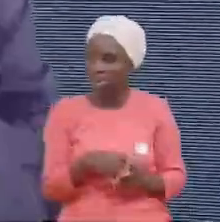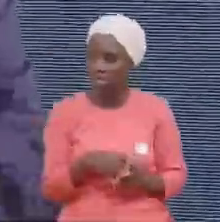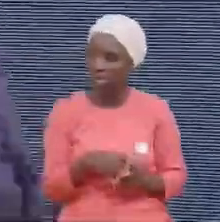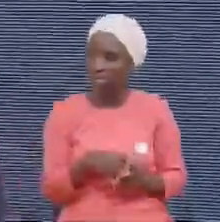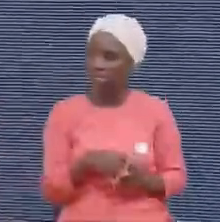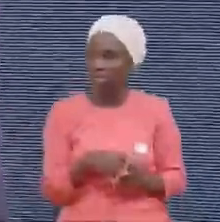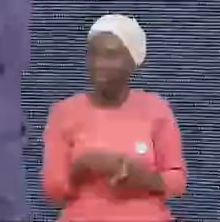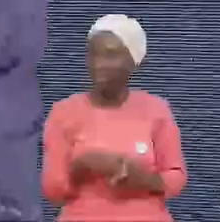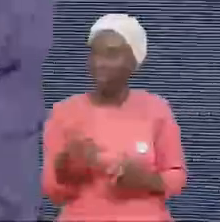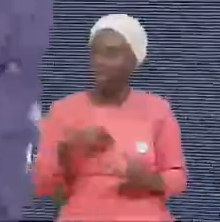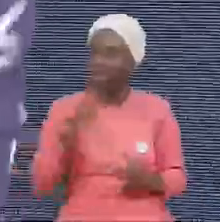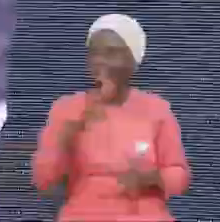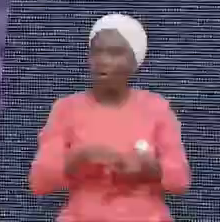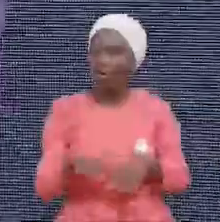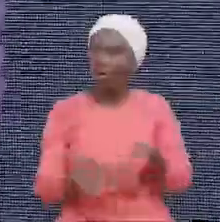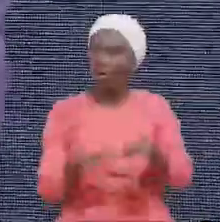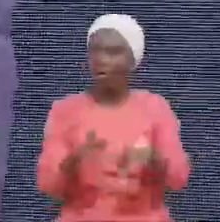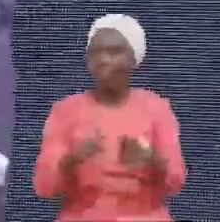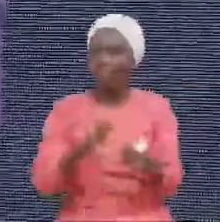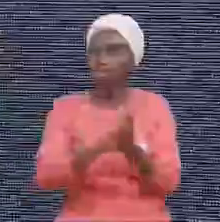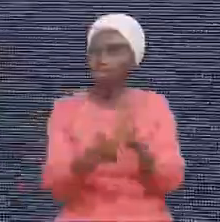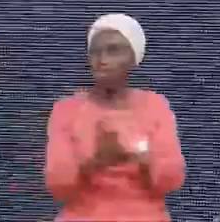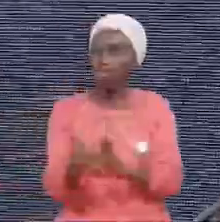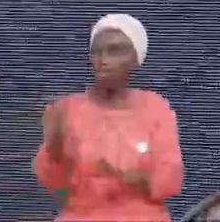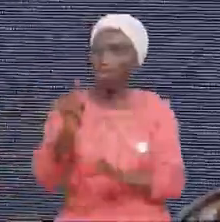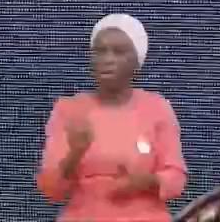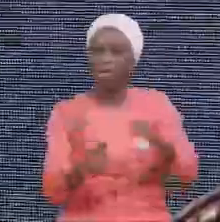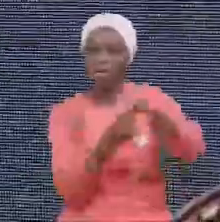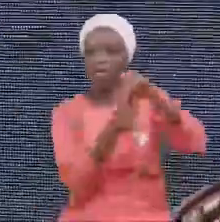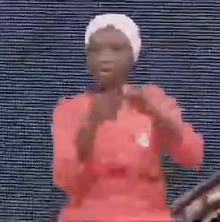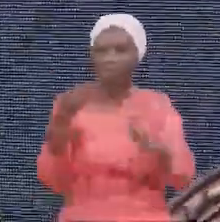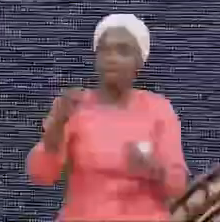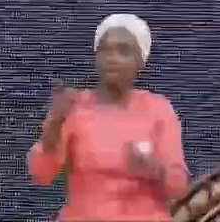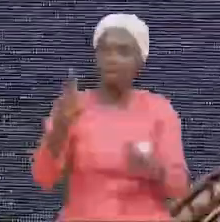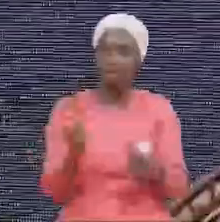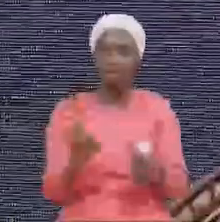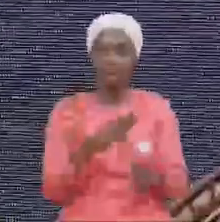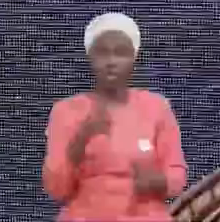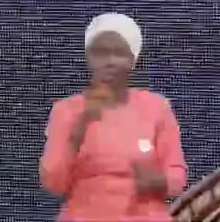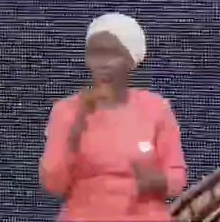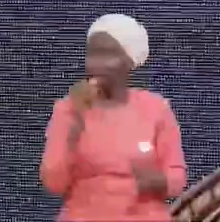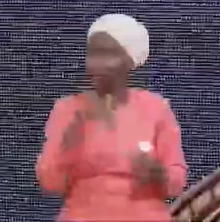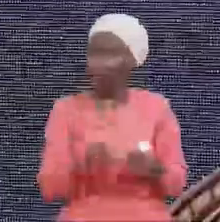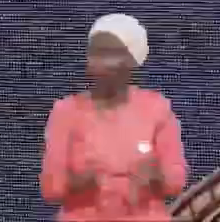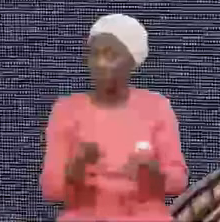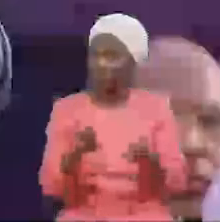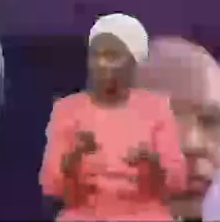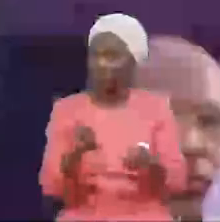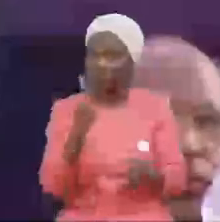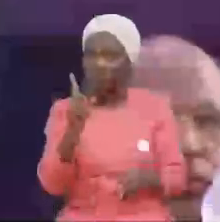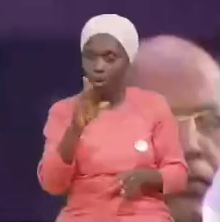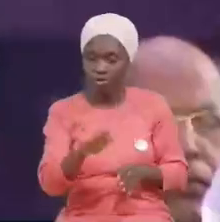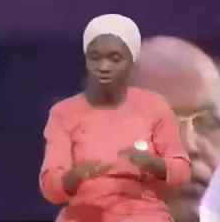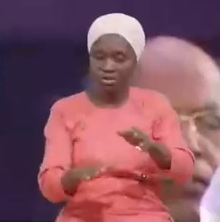cela nous permettra de faire les pas pour devenir héros. Mais tu n'es pas pressé. Un pas